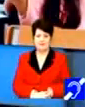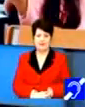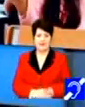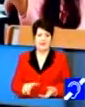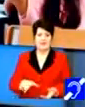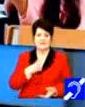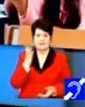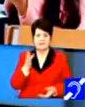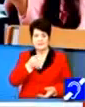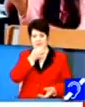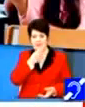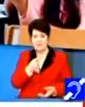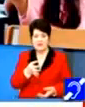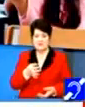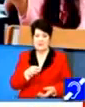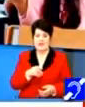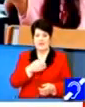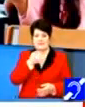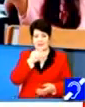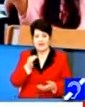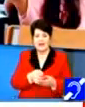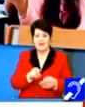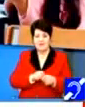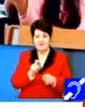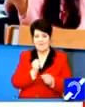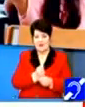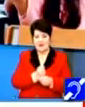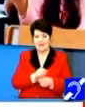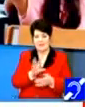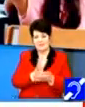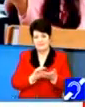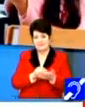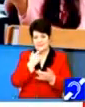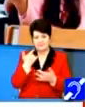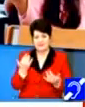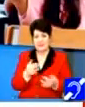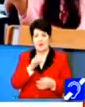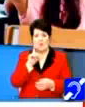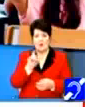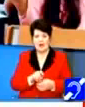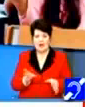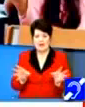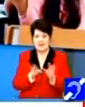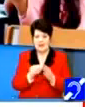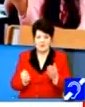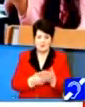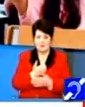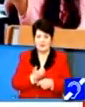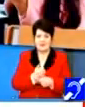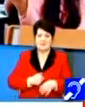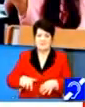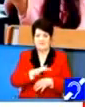Sunt inventiv și le place să experimenteze. Elevii de la 3 colegii din Soroca, Chișinău și Mogilev Podolsk, Ucraina, și-au prezentat inovațiile și